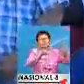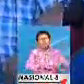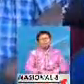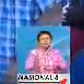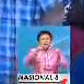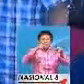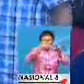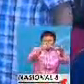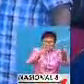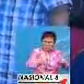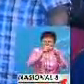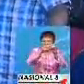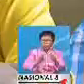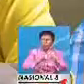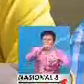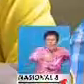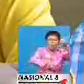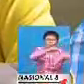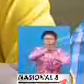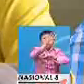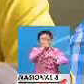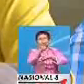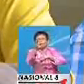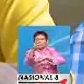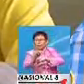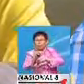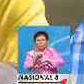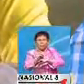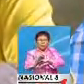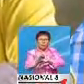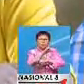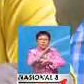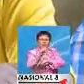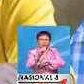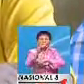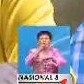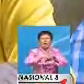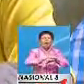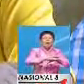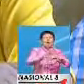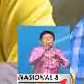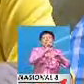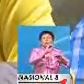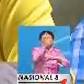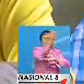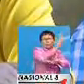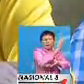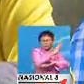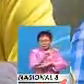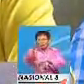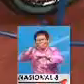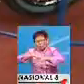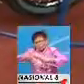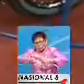peserta-peserta akan mengharungi laluan sejauh 40 km off road dan on road lebih 80%